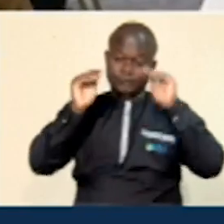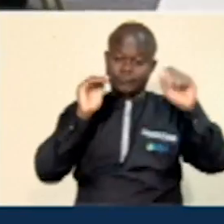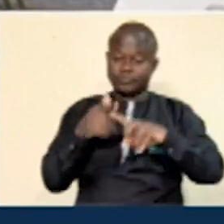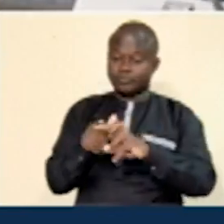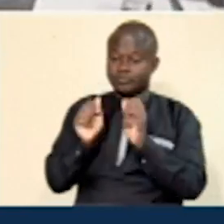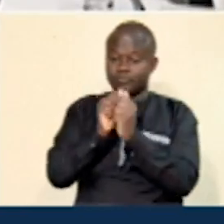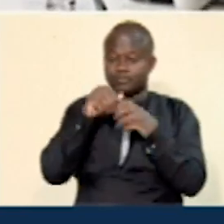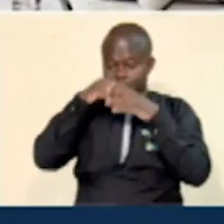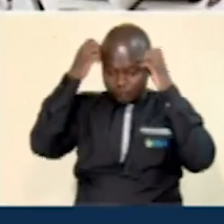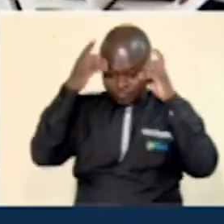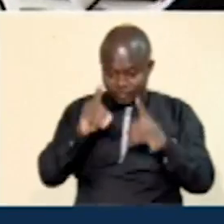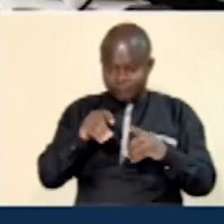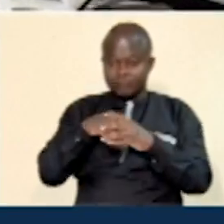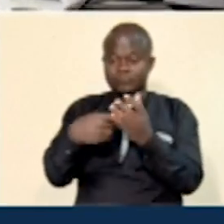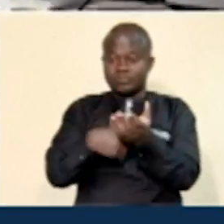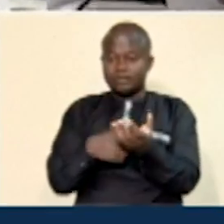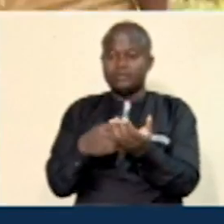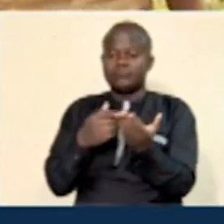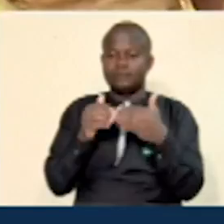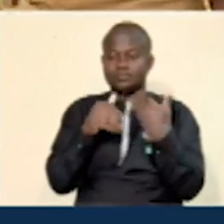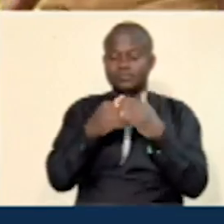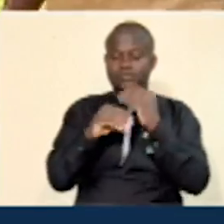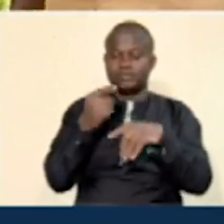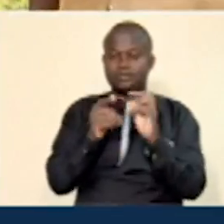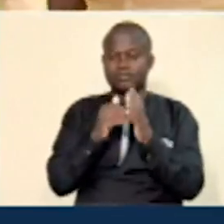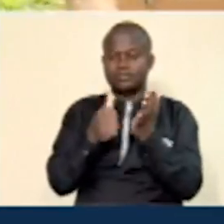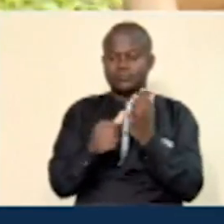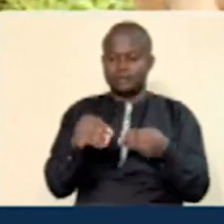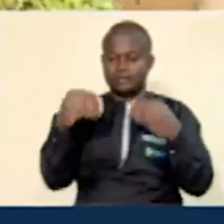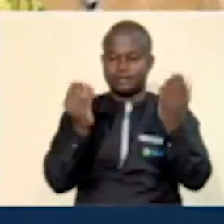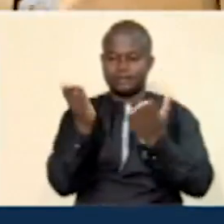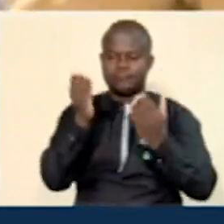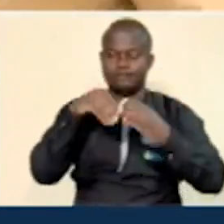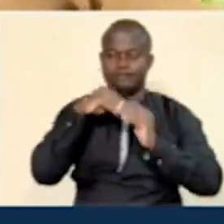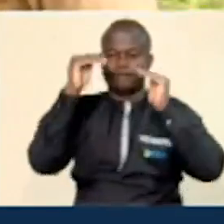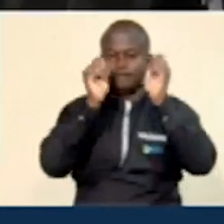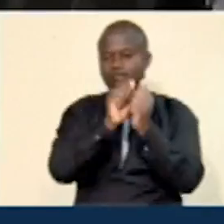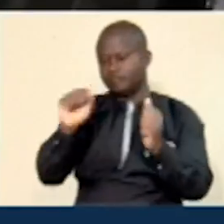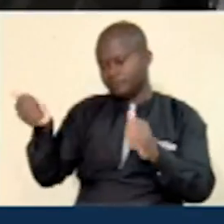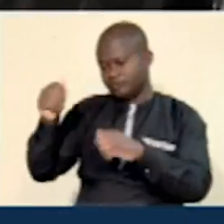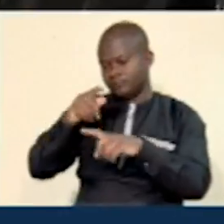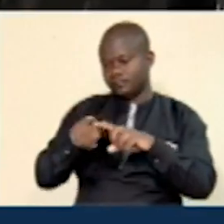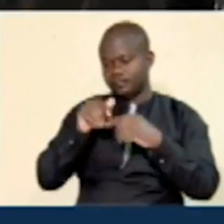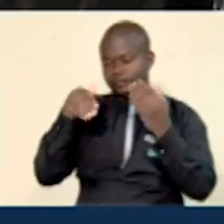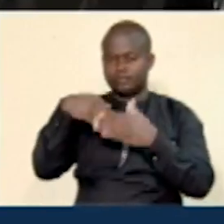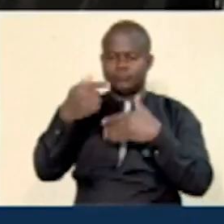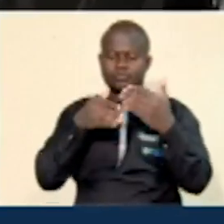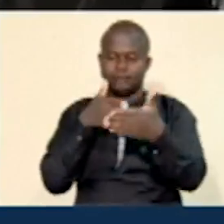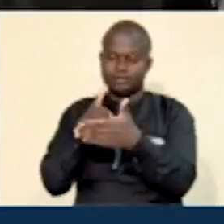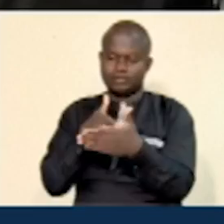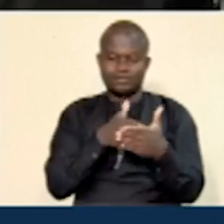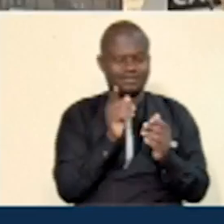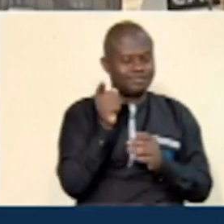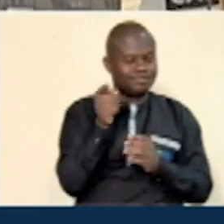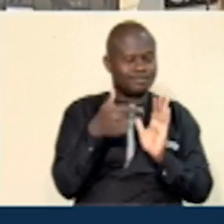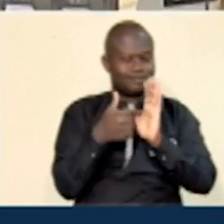zinyuranye zirimo uburezi, ubuvuzi, ubukerarugendo n'ubucuruzi, ariko ikibazo cy'imitangire ya serivisi muri izi nzego n'izindi zitandukanye zakomeje kunengwa n'abagana